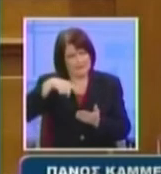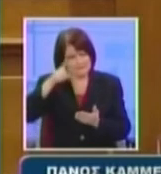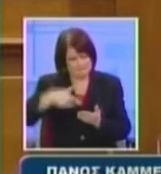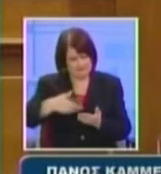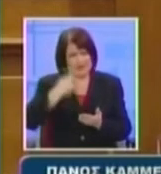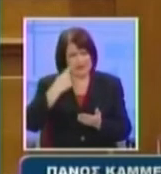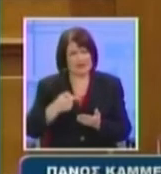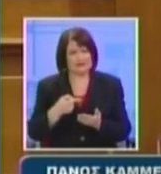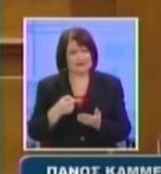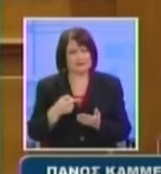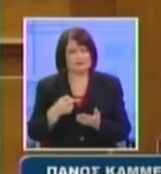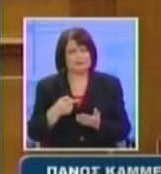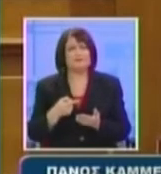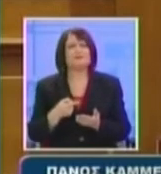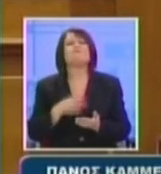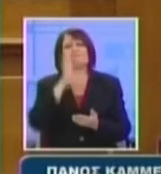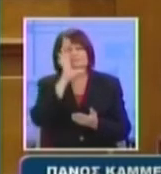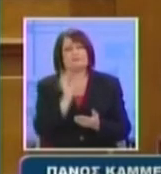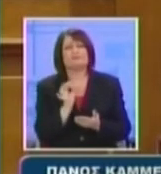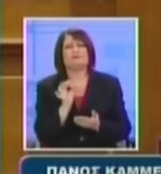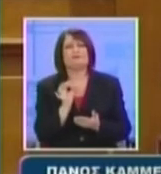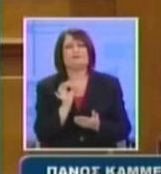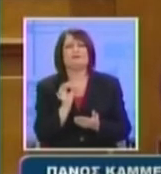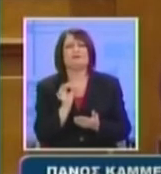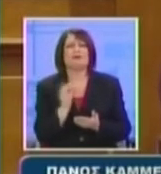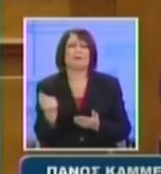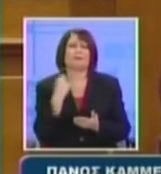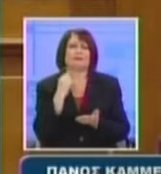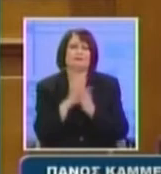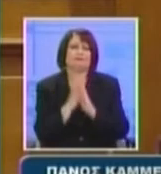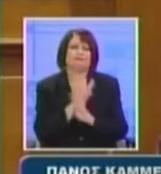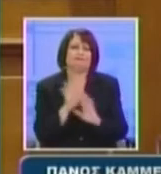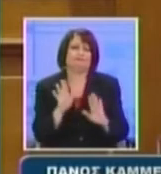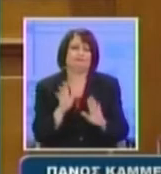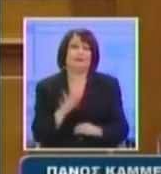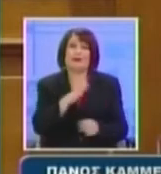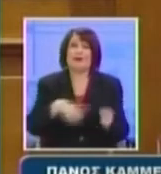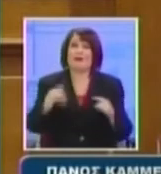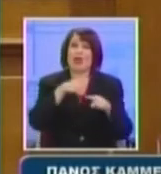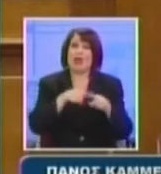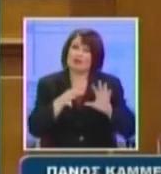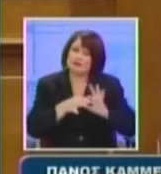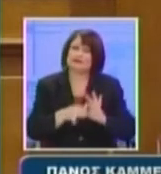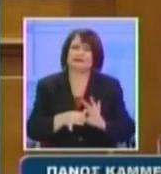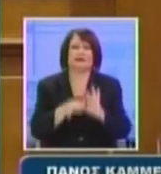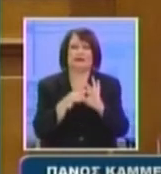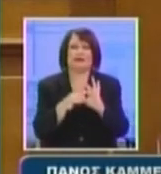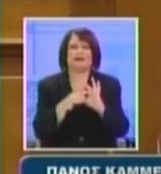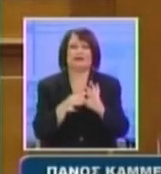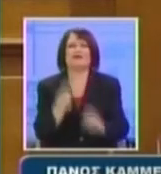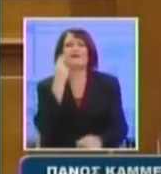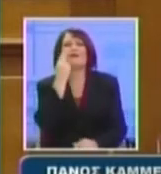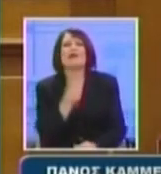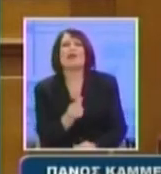λεπτά, έχουν ουσιαστικά πέσει έξω. Ο ελληνικός λαός συνεχίζει να βλέπει